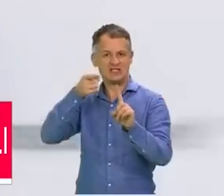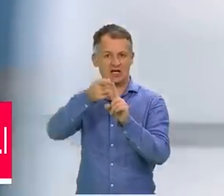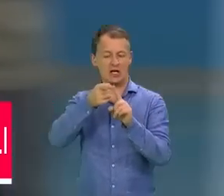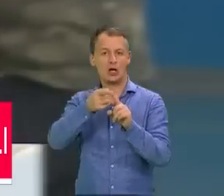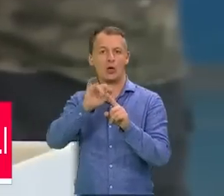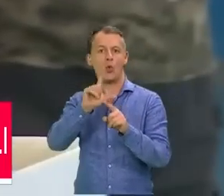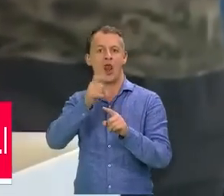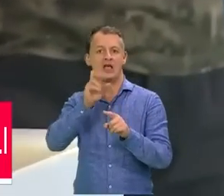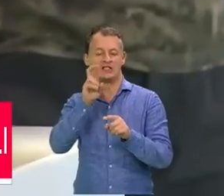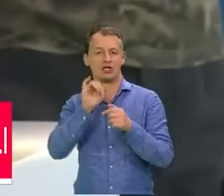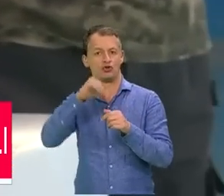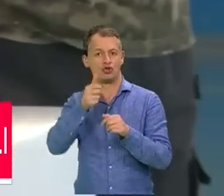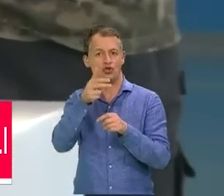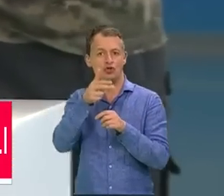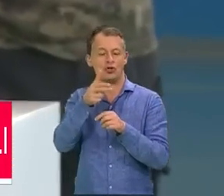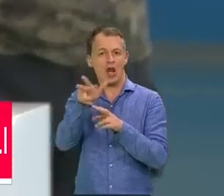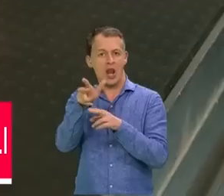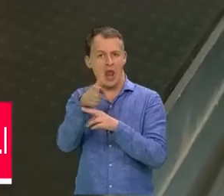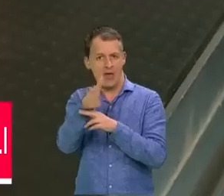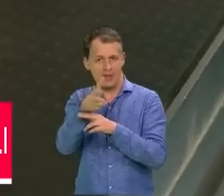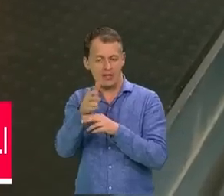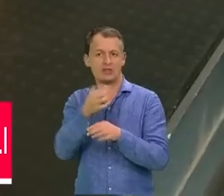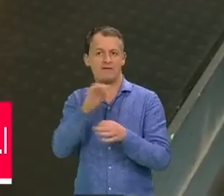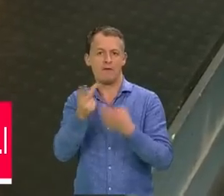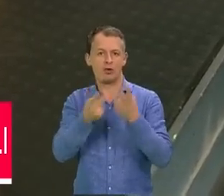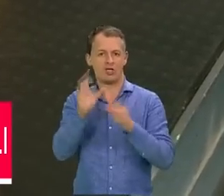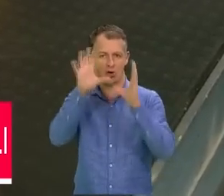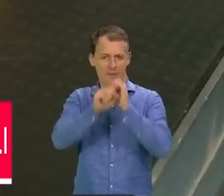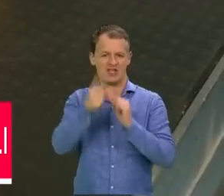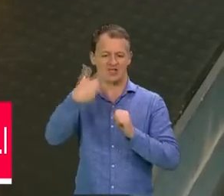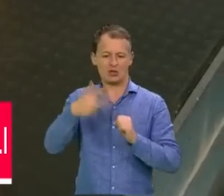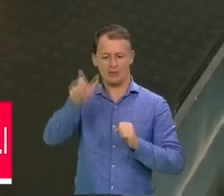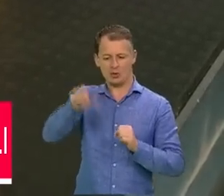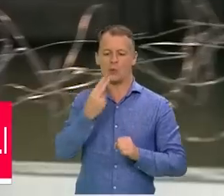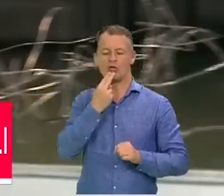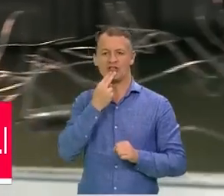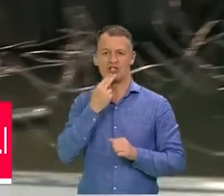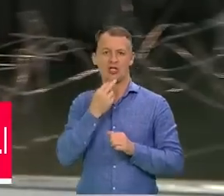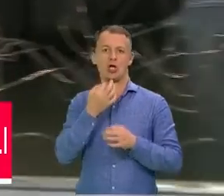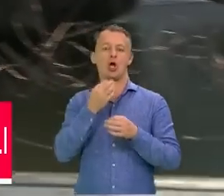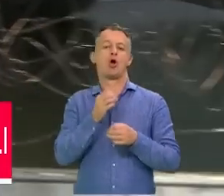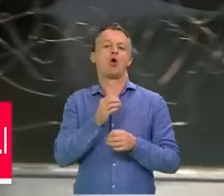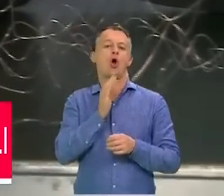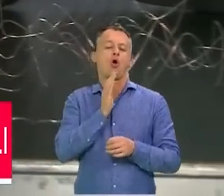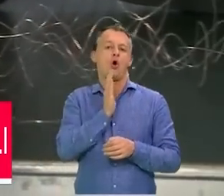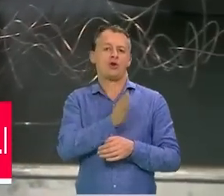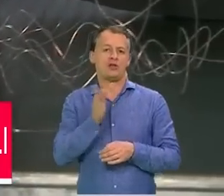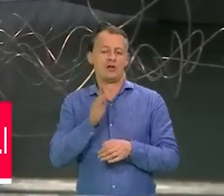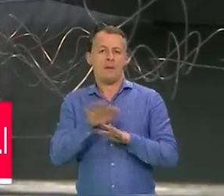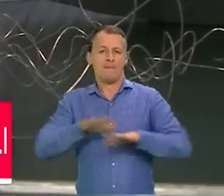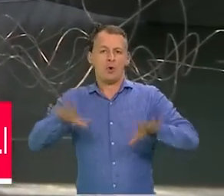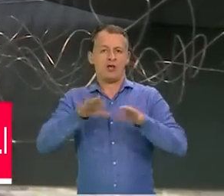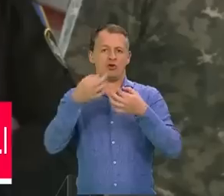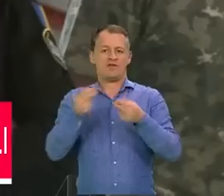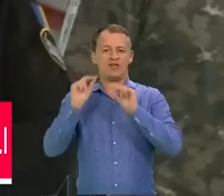lanternă, să poată fi ușor folosite noaptea. 300 de polițiști de ordine publică vor fi instruiți în următoarea lună. În